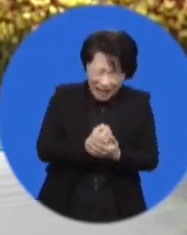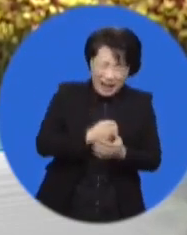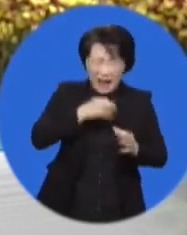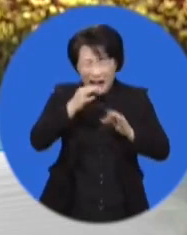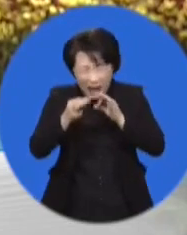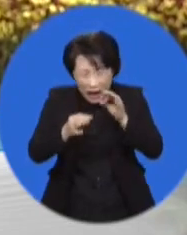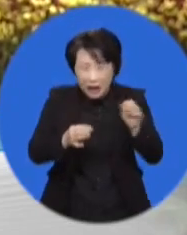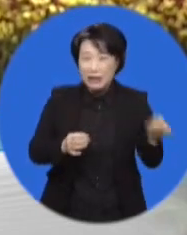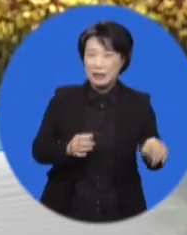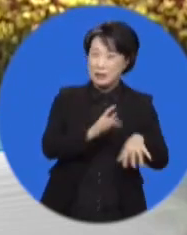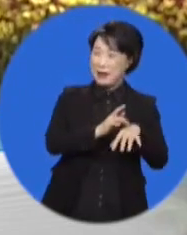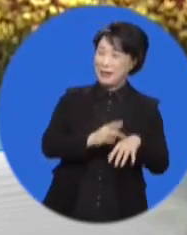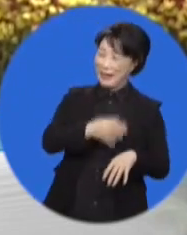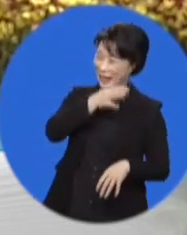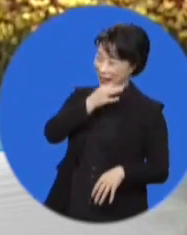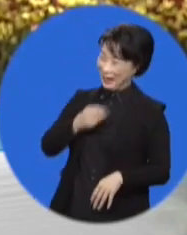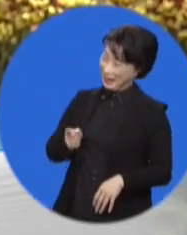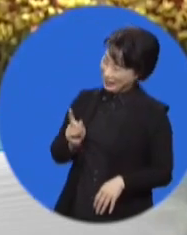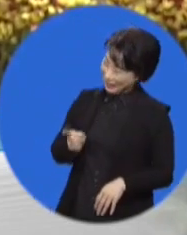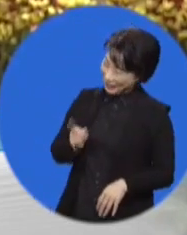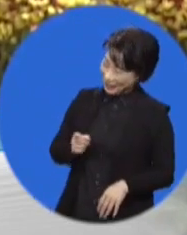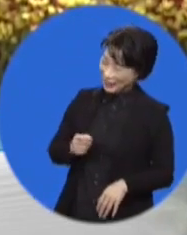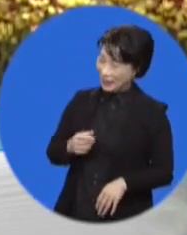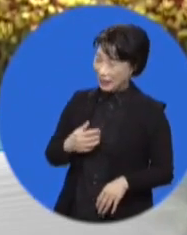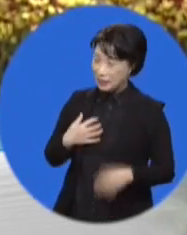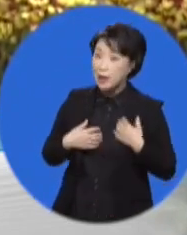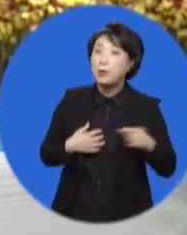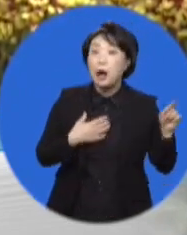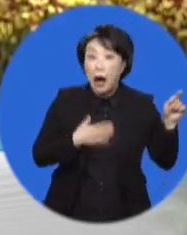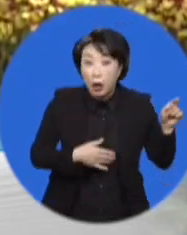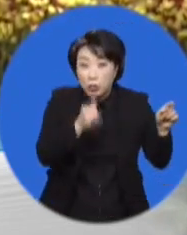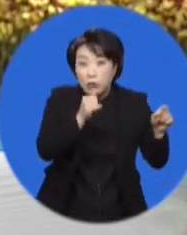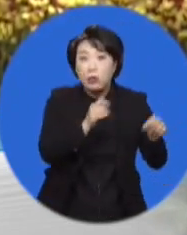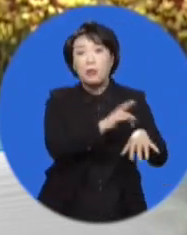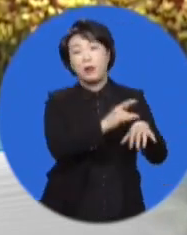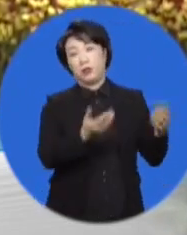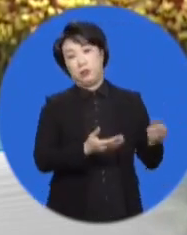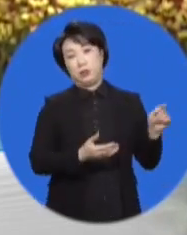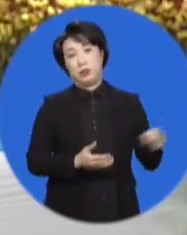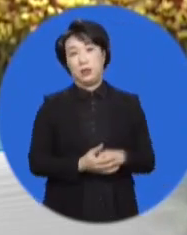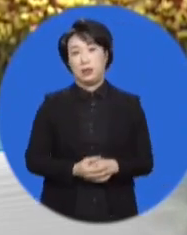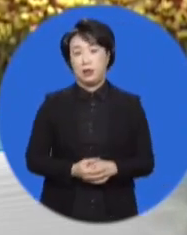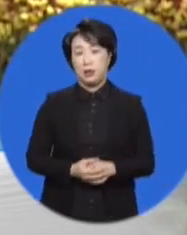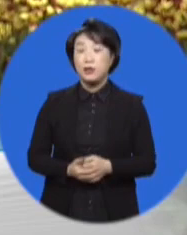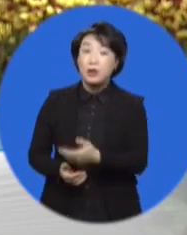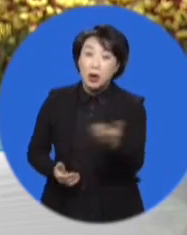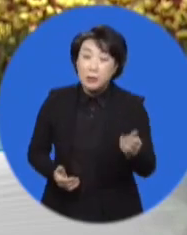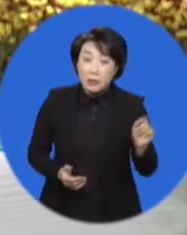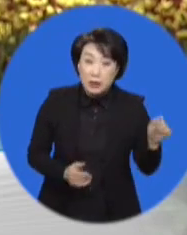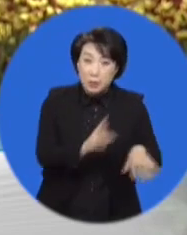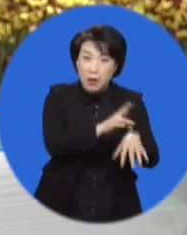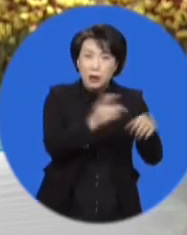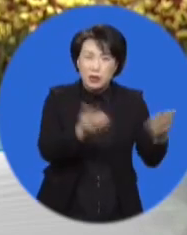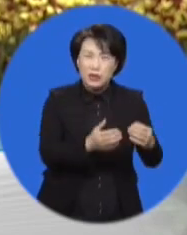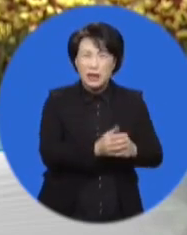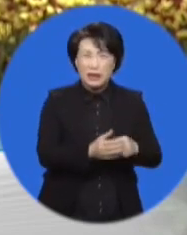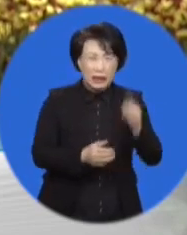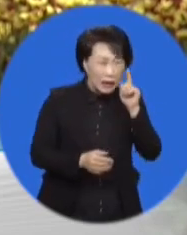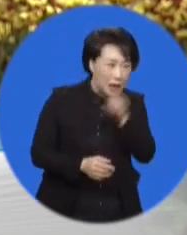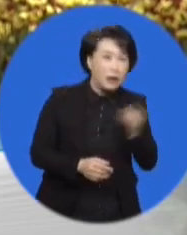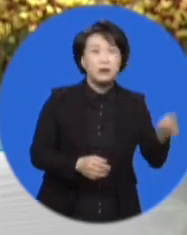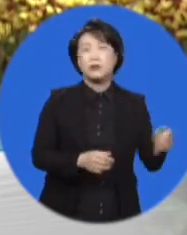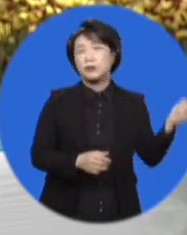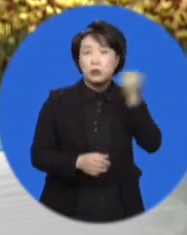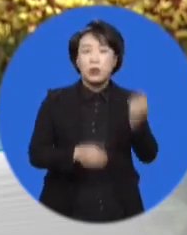모습을가장신바람나는재미로아는게마귀역사니이잔인한놈에게당하지않으려